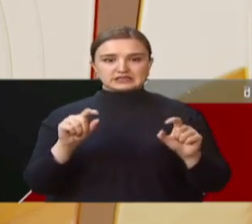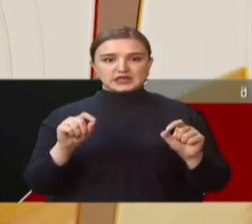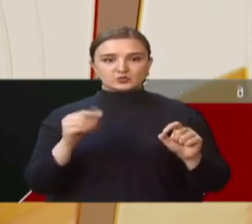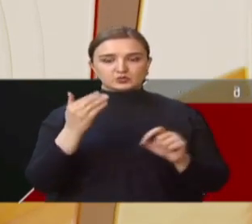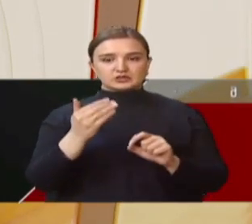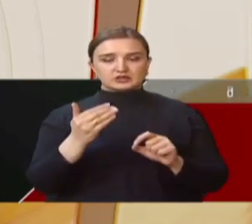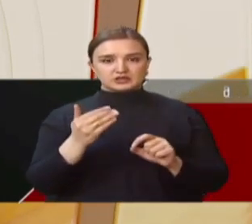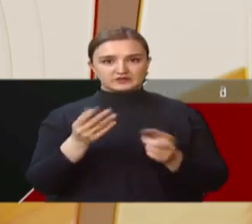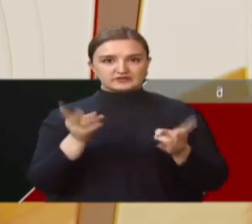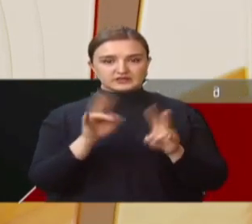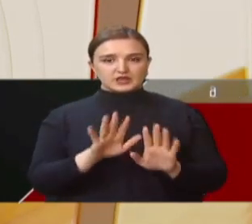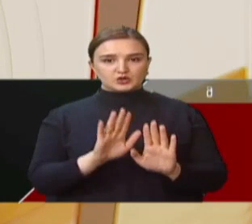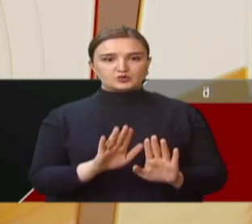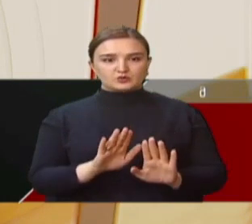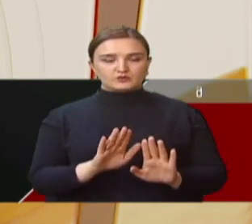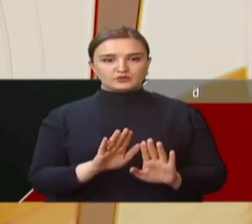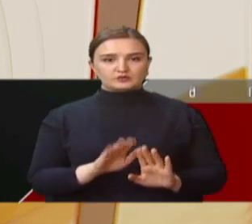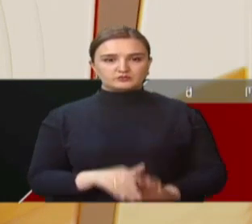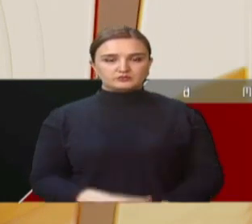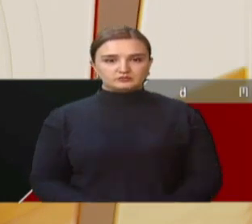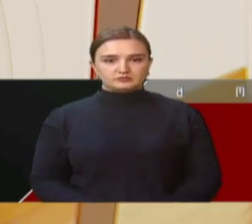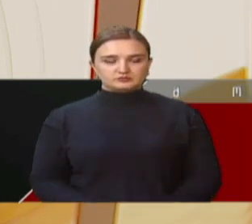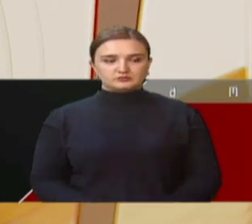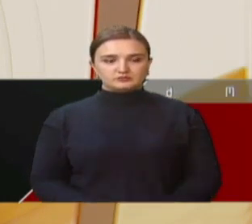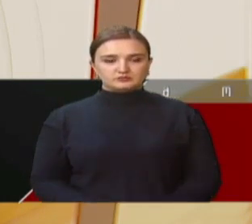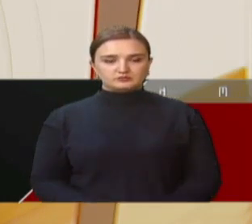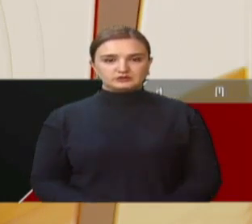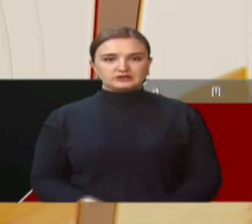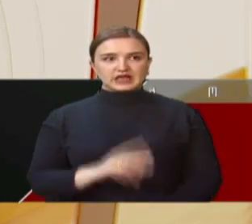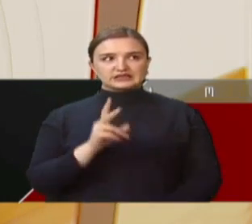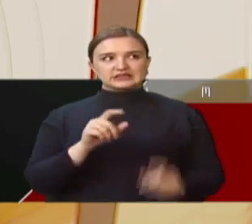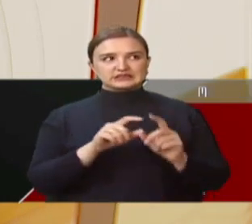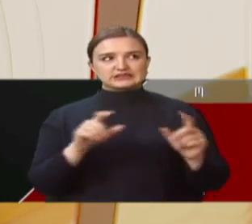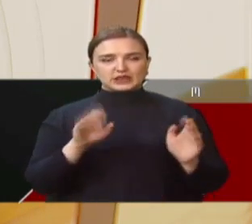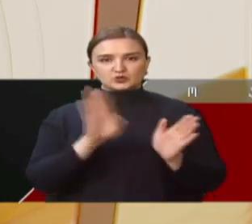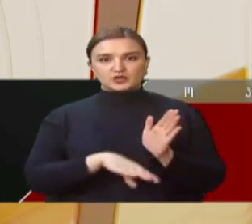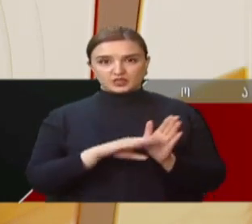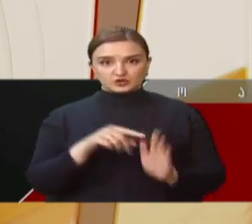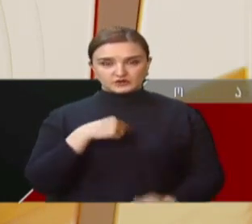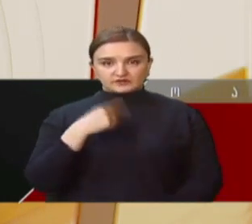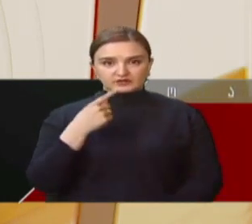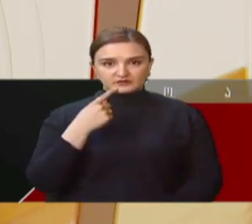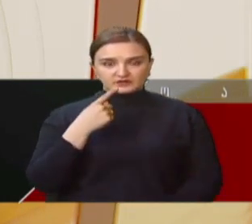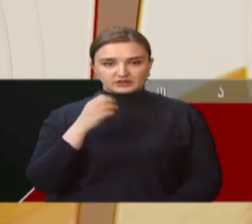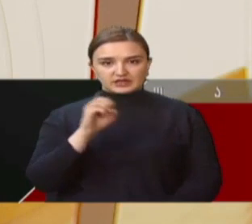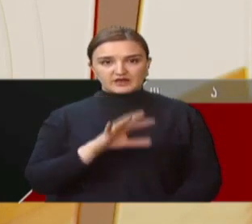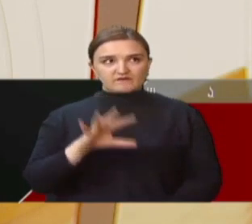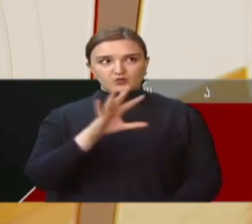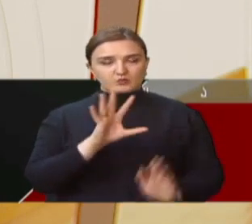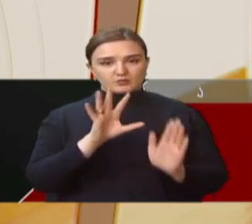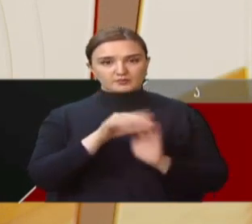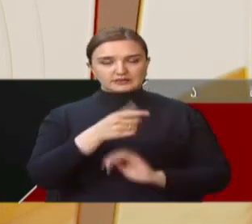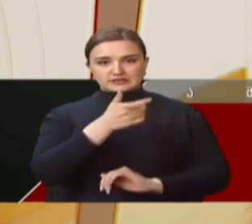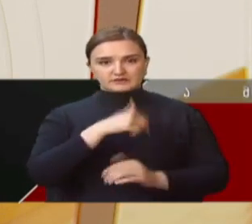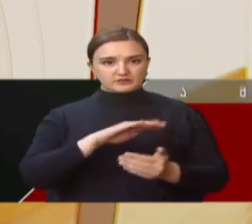în twist, ca un meu. Chalis pasia, candidatii statusi, ses, tu în twist, ro, candidatii statusi, zgareșe, verhtebi, Europa și rițe, rogur un dat